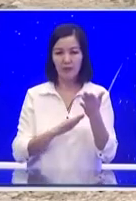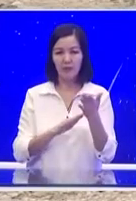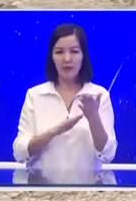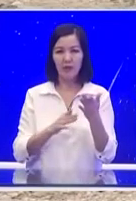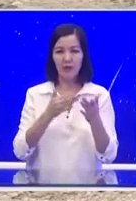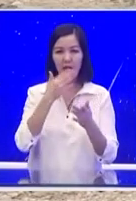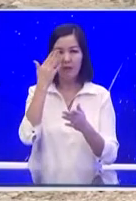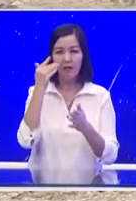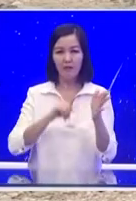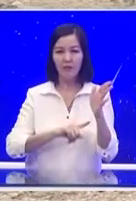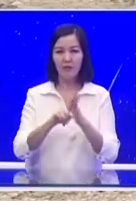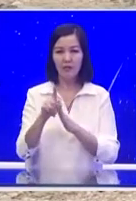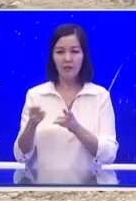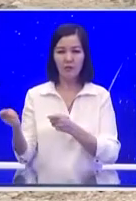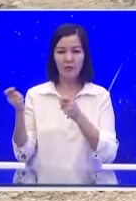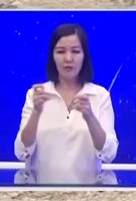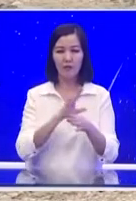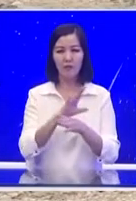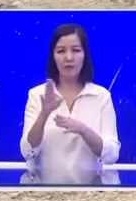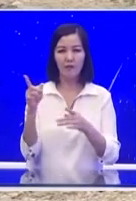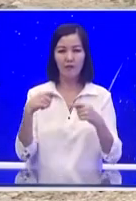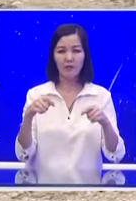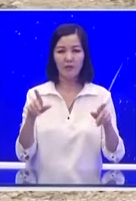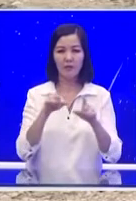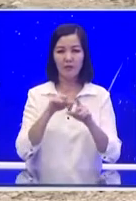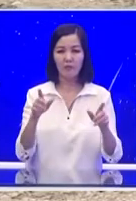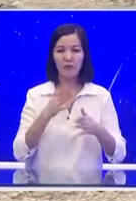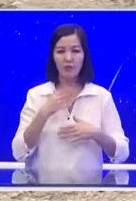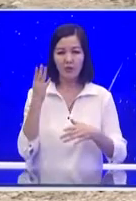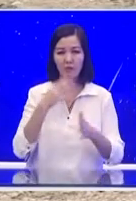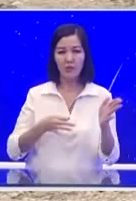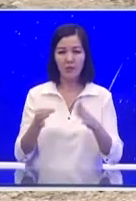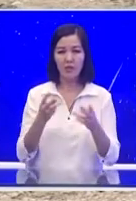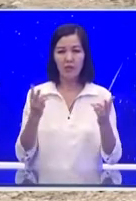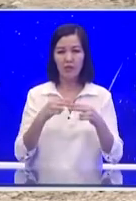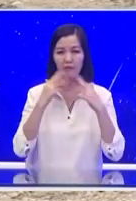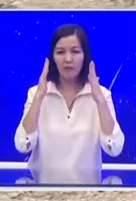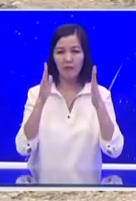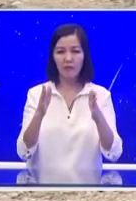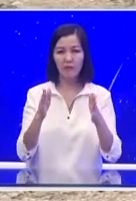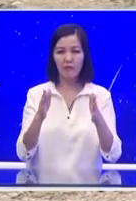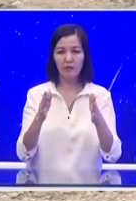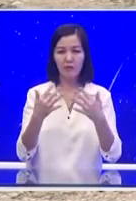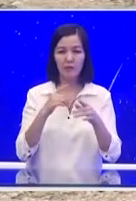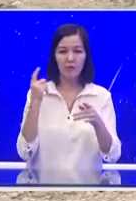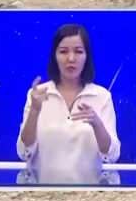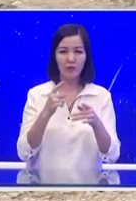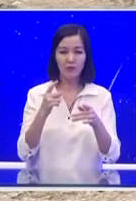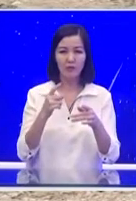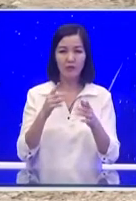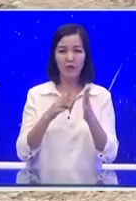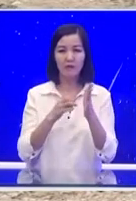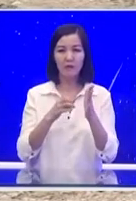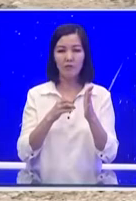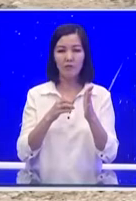лета начнется поставка его продукции во все торговые точки нашей области. Нам нужно уделять огромное значение сельскому хозяйству.